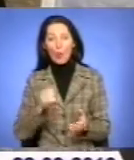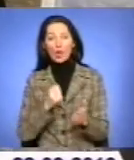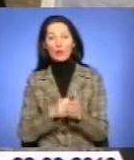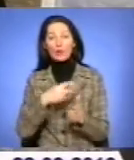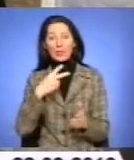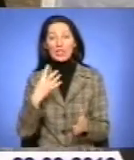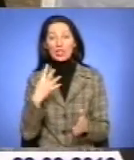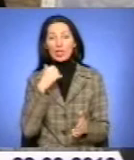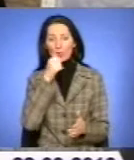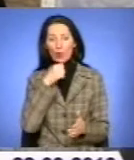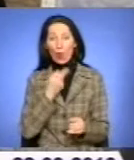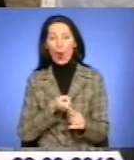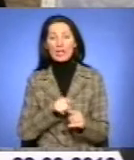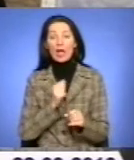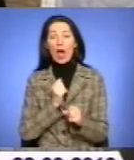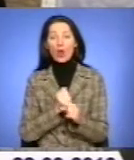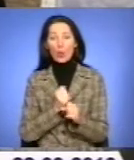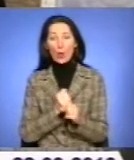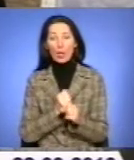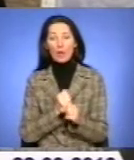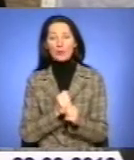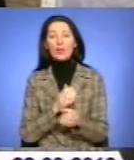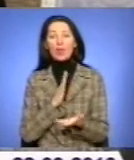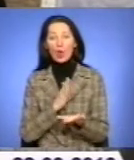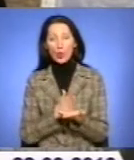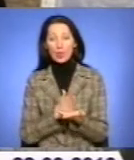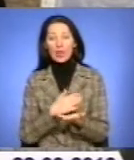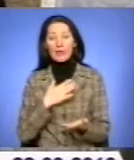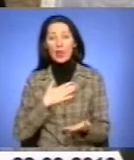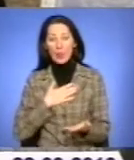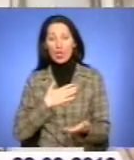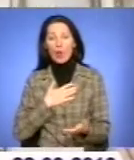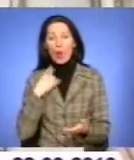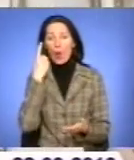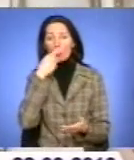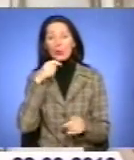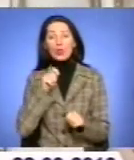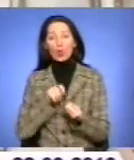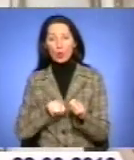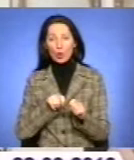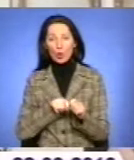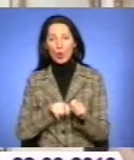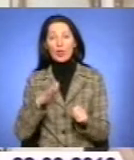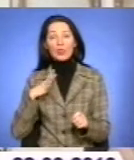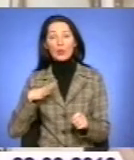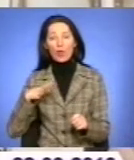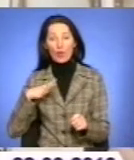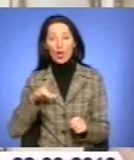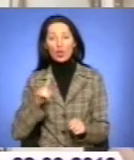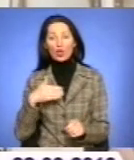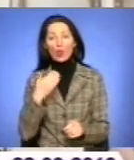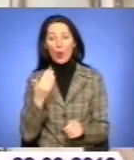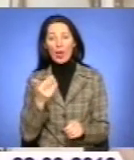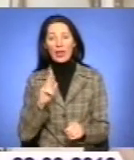року. Ця робота знаходиться на моєму особистому контролі. Сподіваюся, що ми